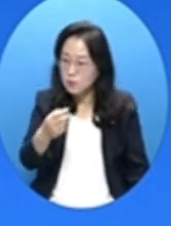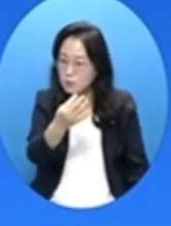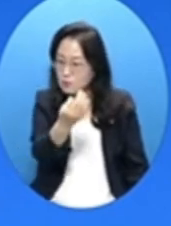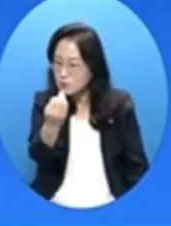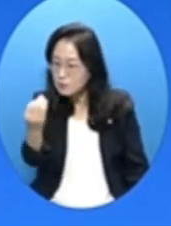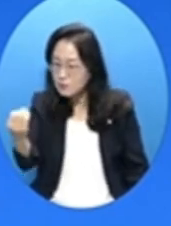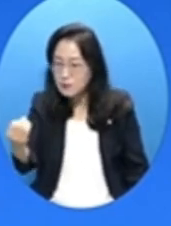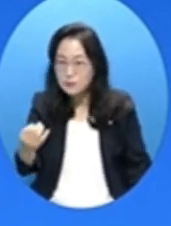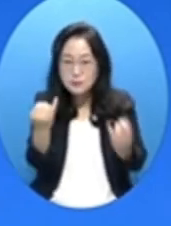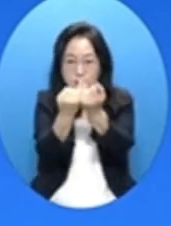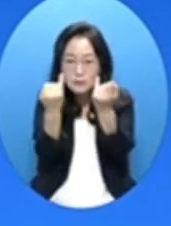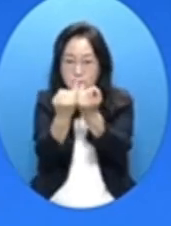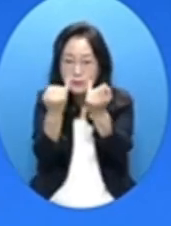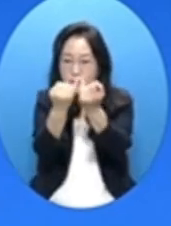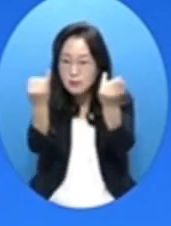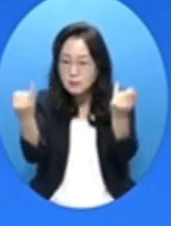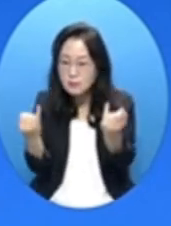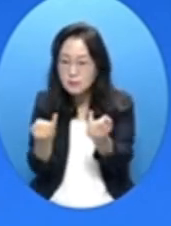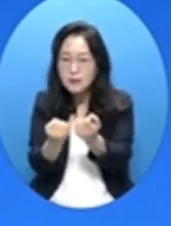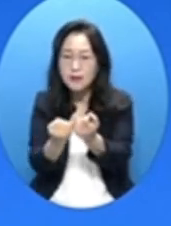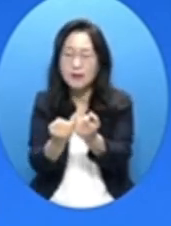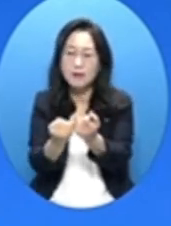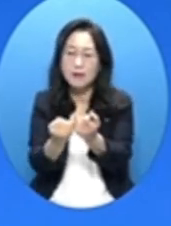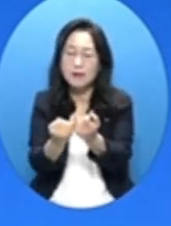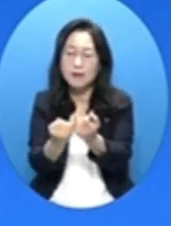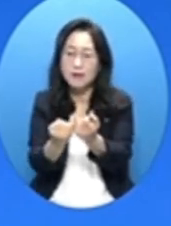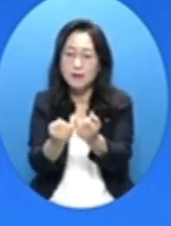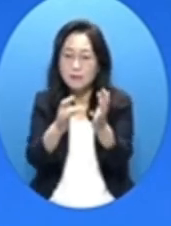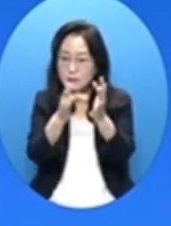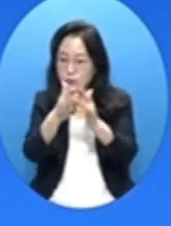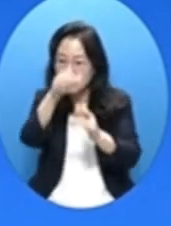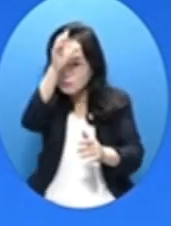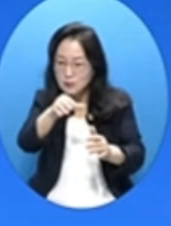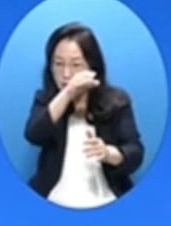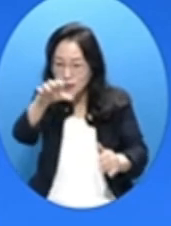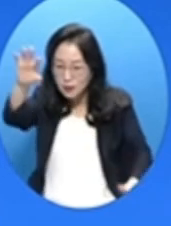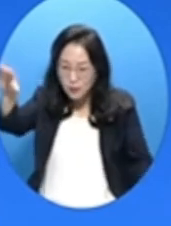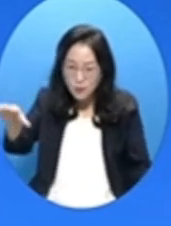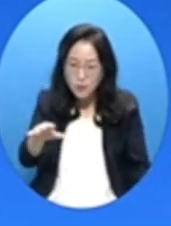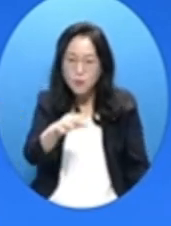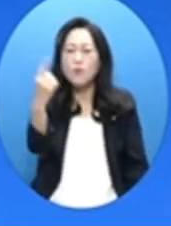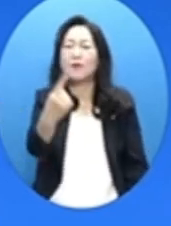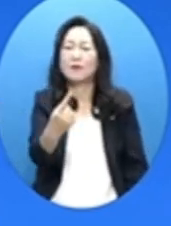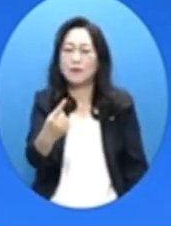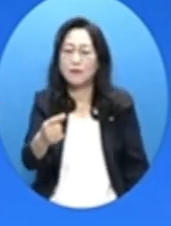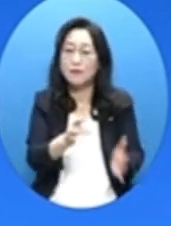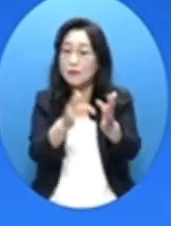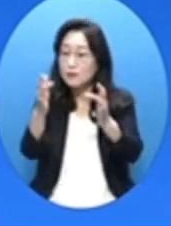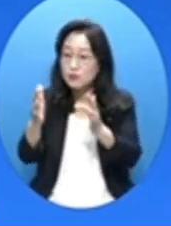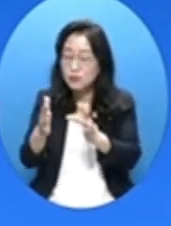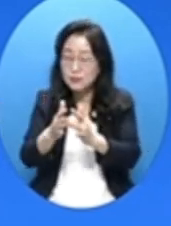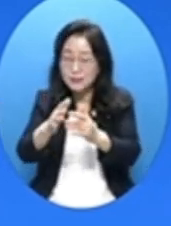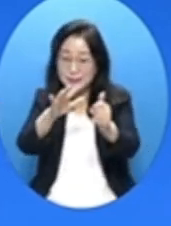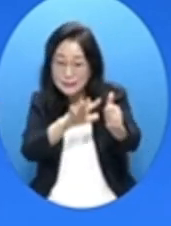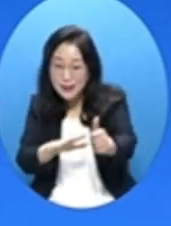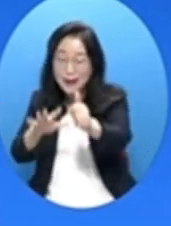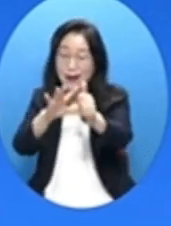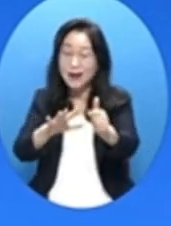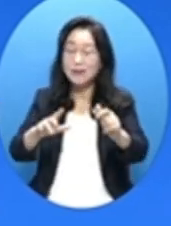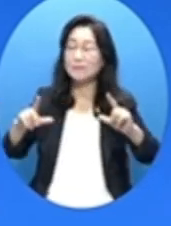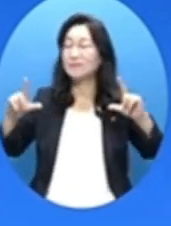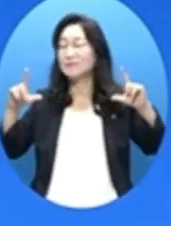여 성도님들만 여 제자들만 그 자리를 지켰고 예수님을 따라다니며 목에 힘주고